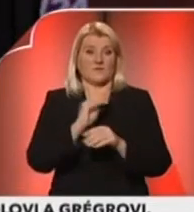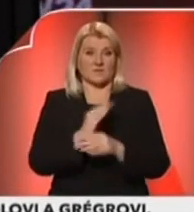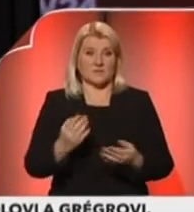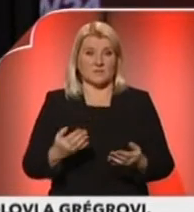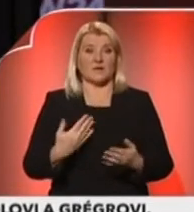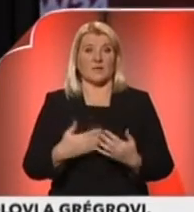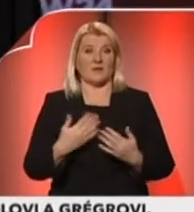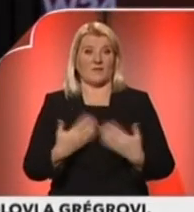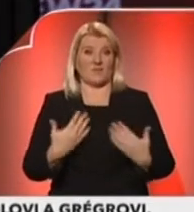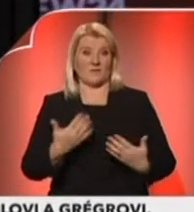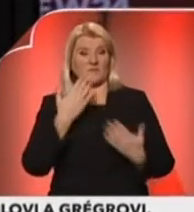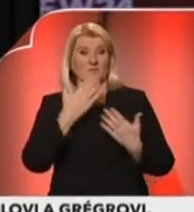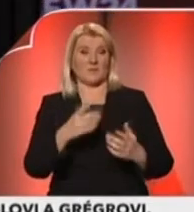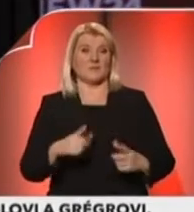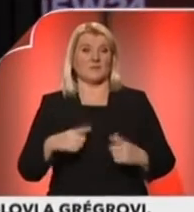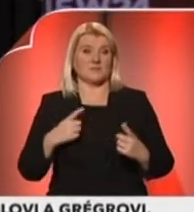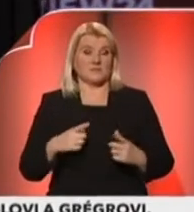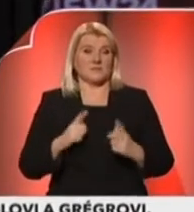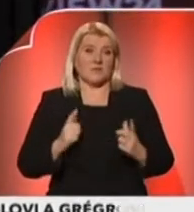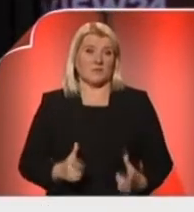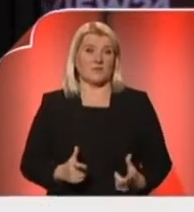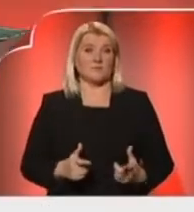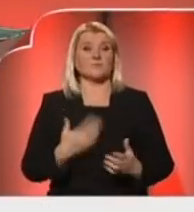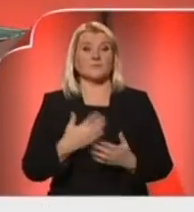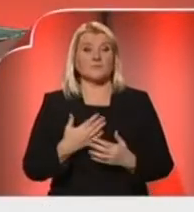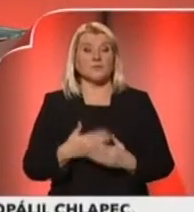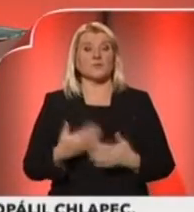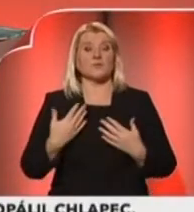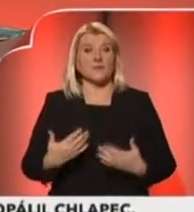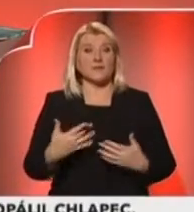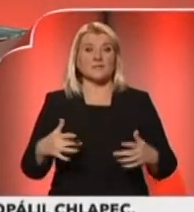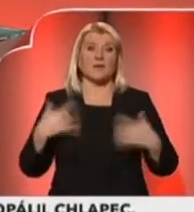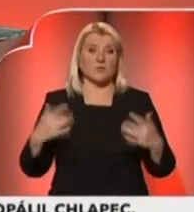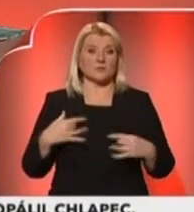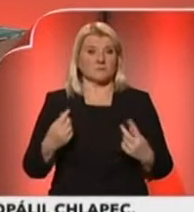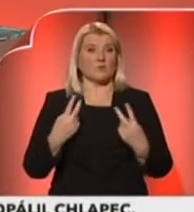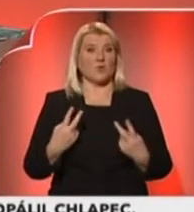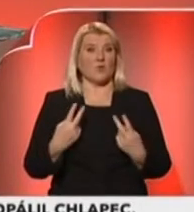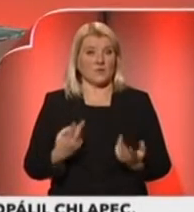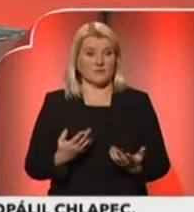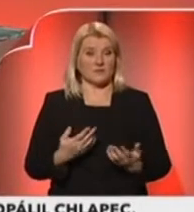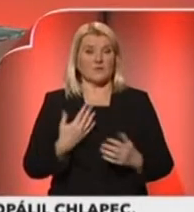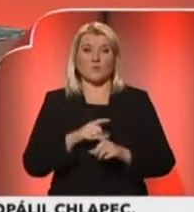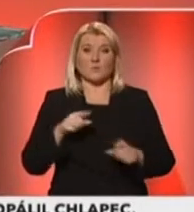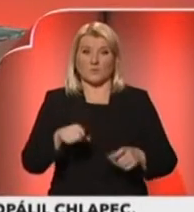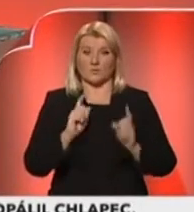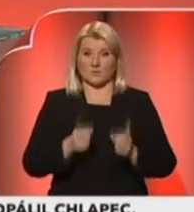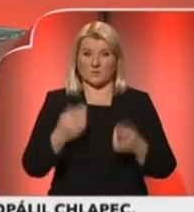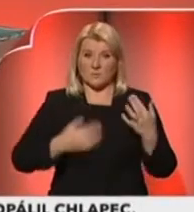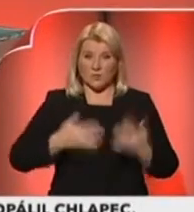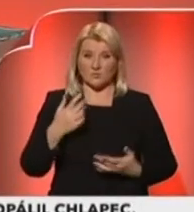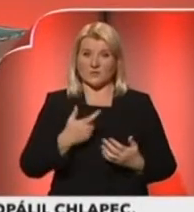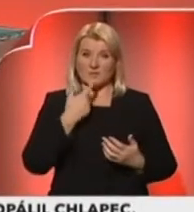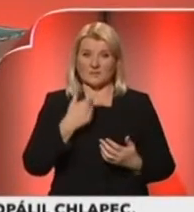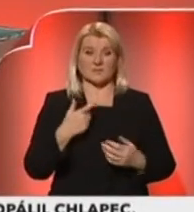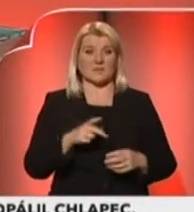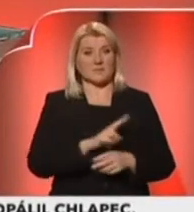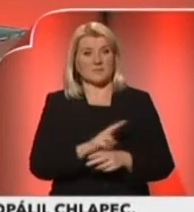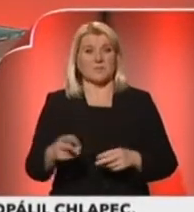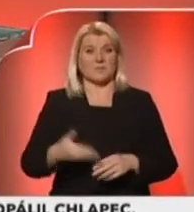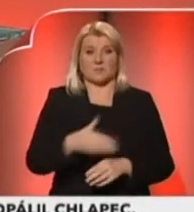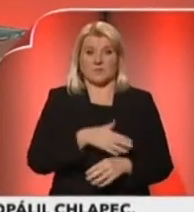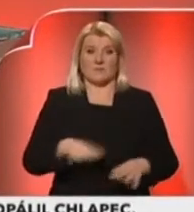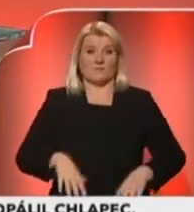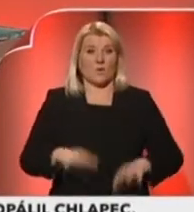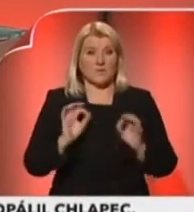a ten stav, který je teď. Kolik vás vlastně zdravotnictví stojí, když navíc musíte teď počítat s tím, že chcete splnit předvolební slib